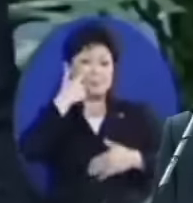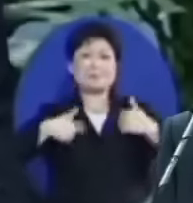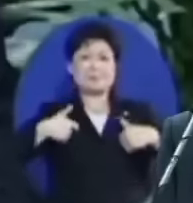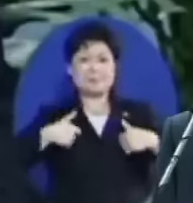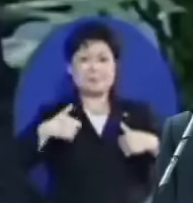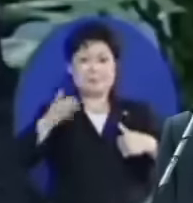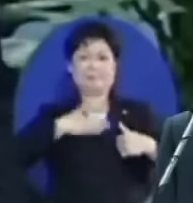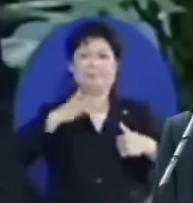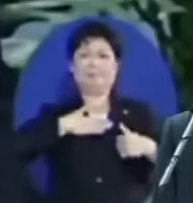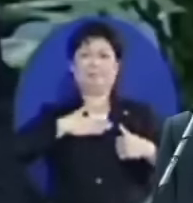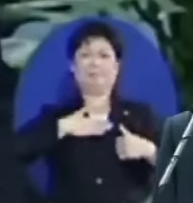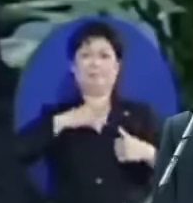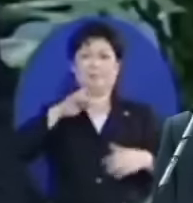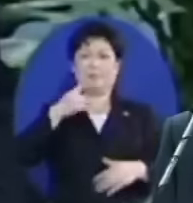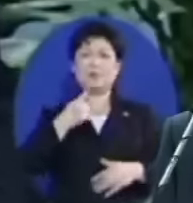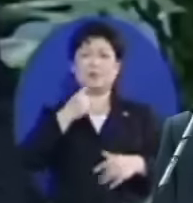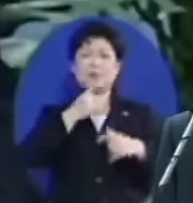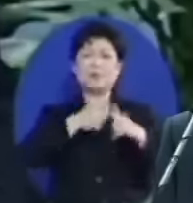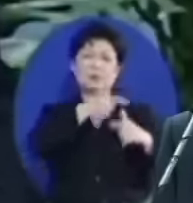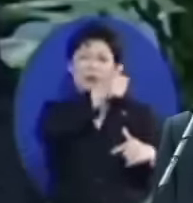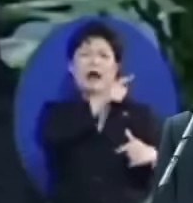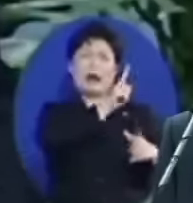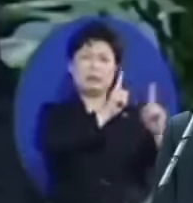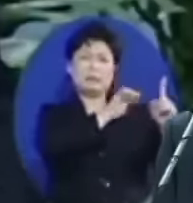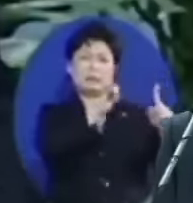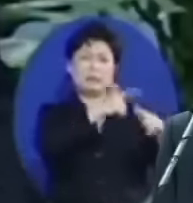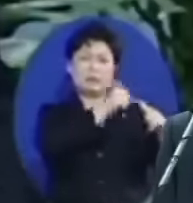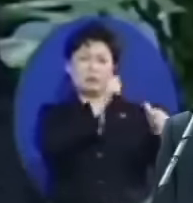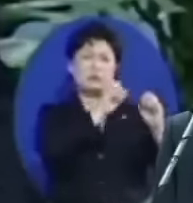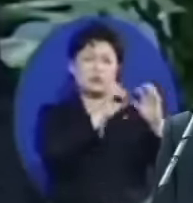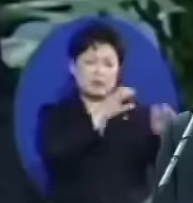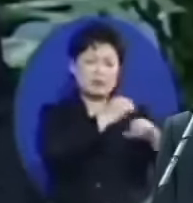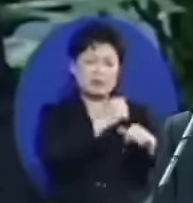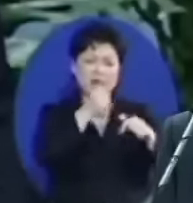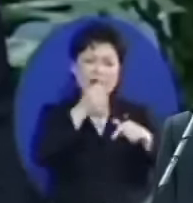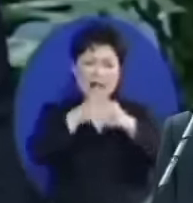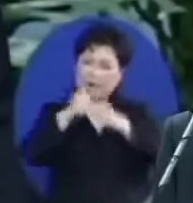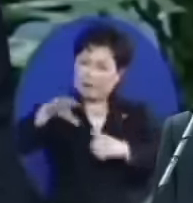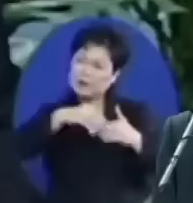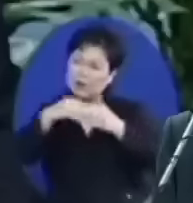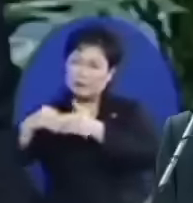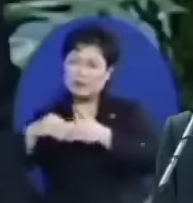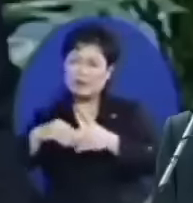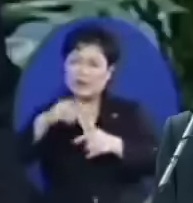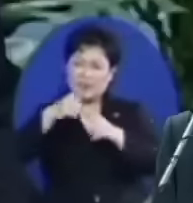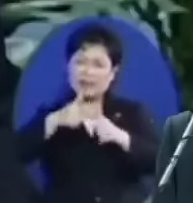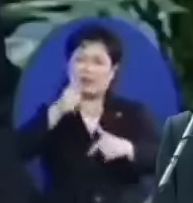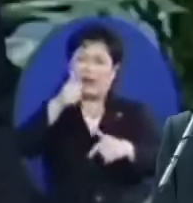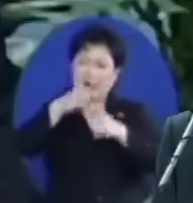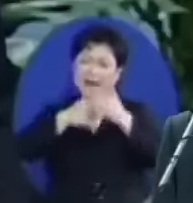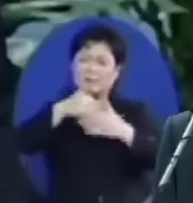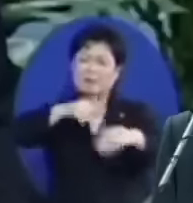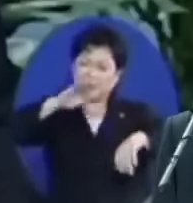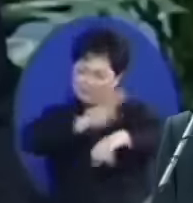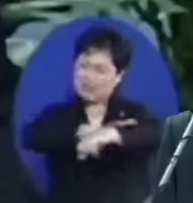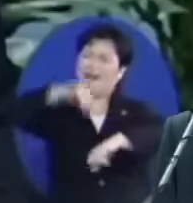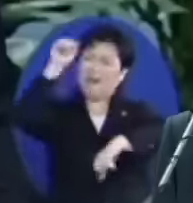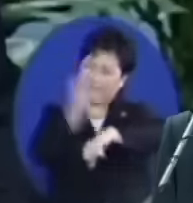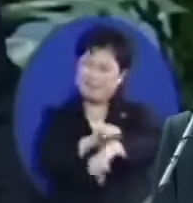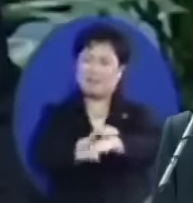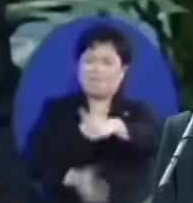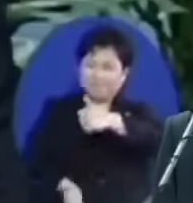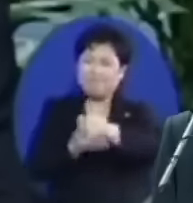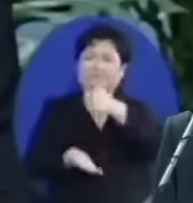한 사람도 제가 예수님을 전도해서 회개시켜 주께로 인도했으면 아버지께서 무릎을 치시면서 잘했다, 착하다, 정말